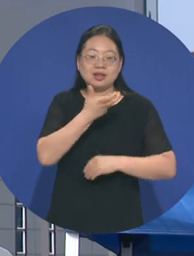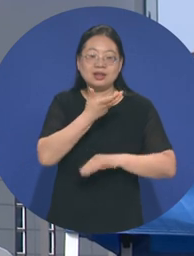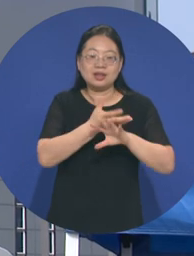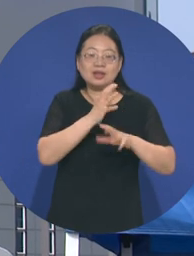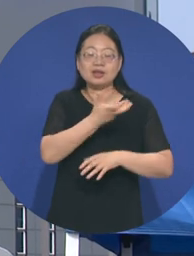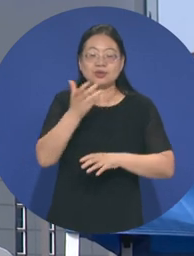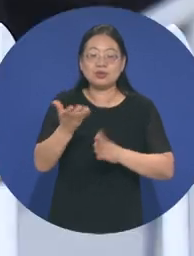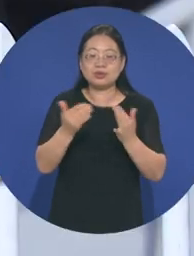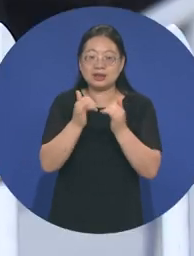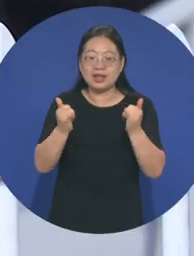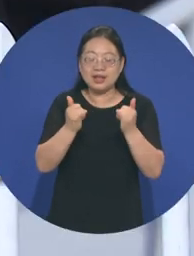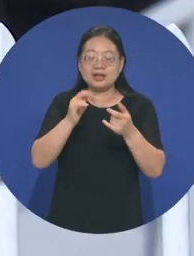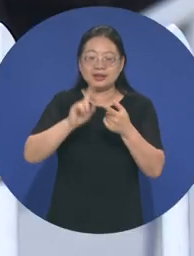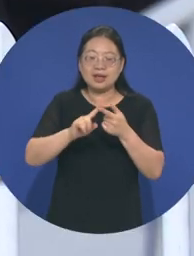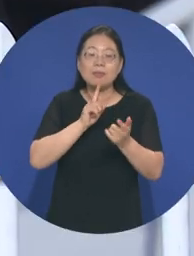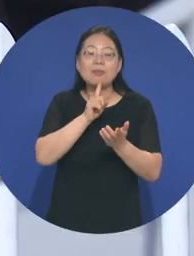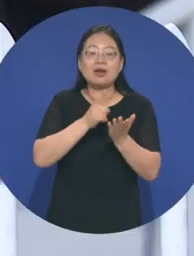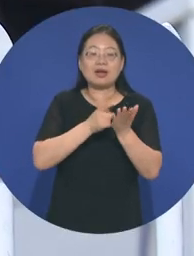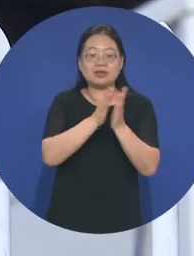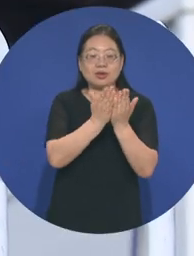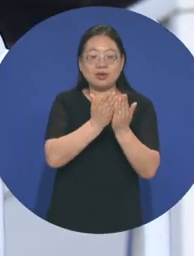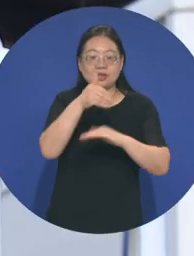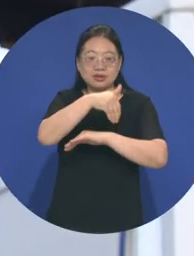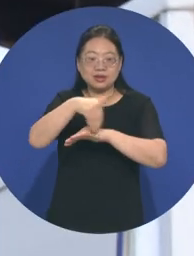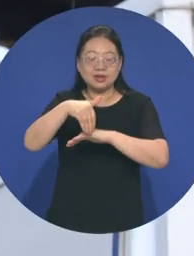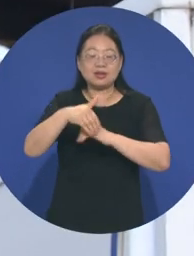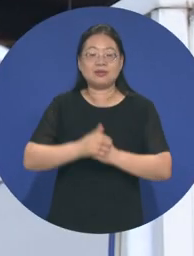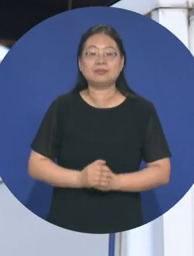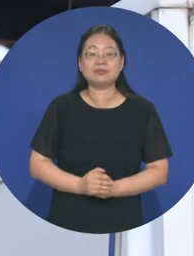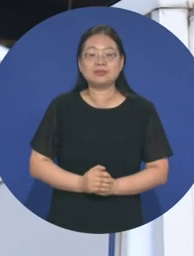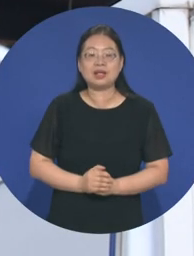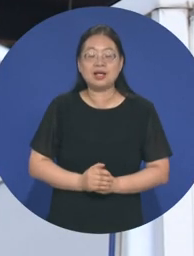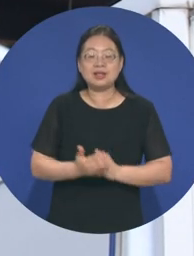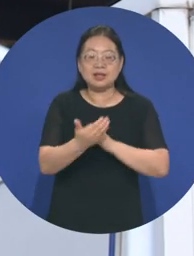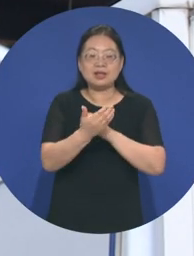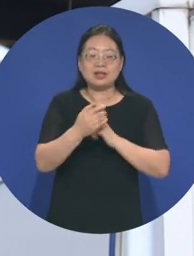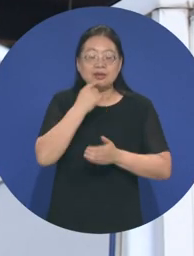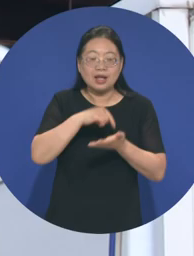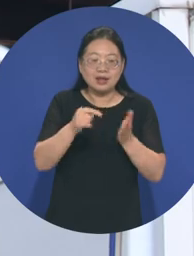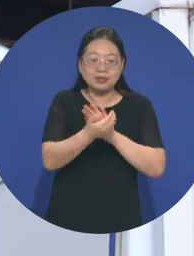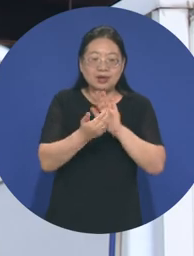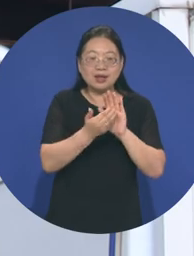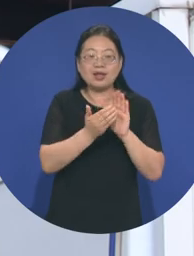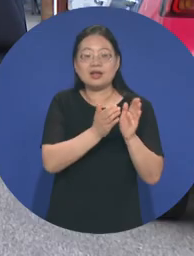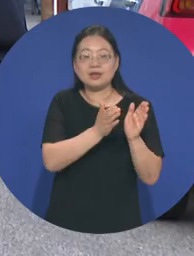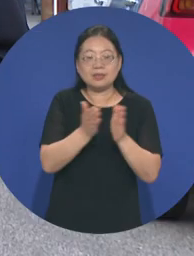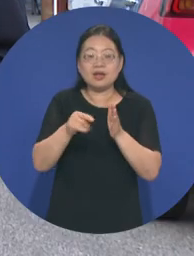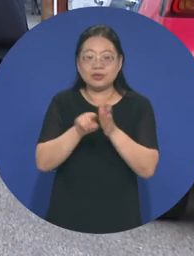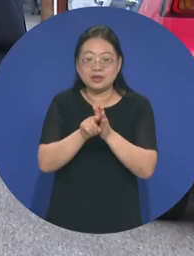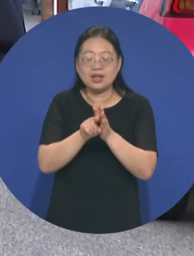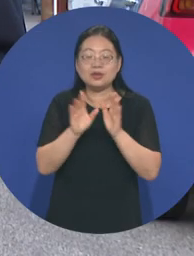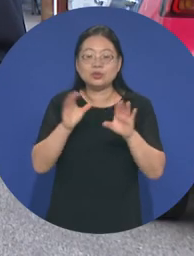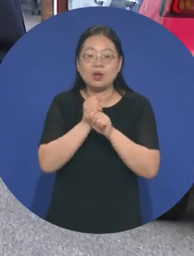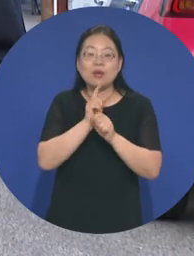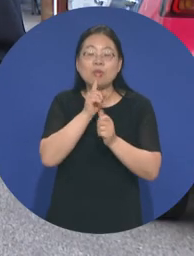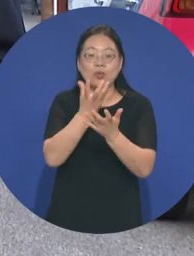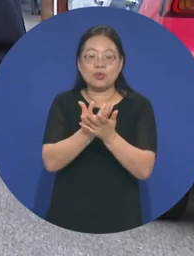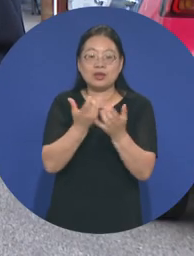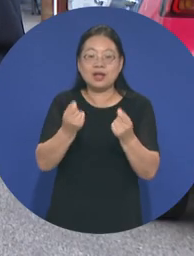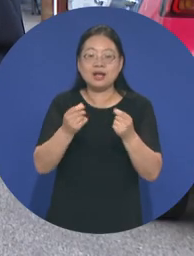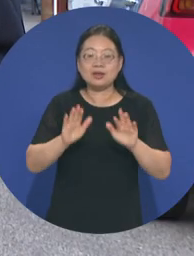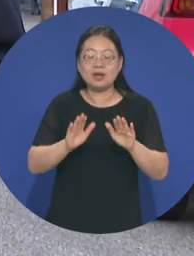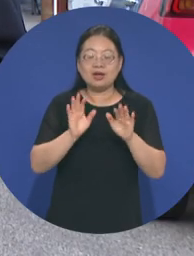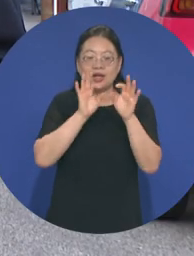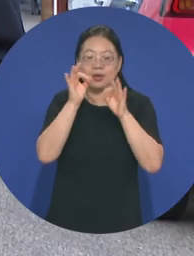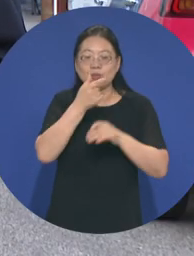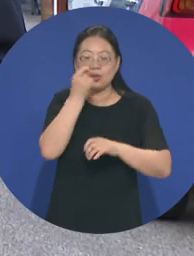이주노동자 문제에 대한 백서를 만들 계획입니다. 재난 예방과 대응의 종합보고서인 셈입니다. 경기도는 이번 사고의